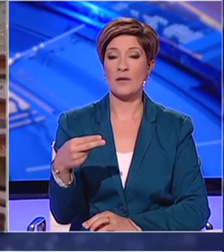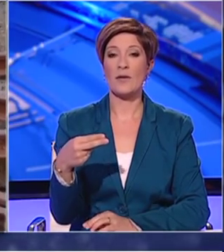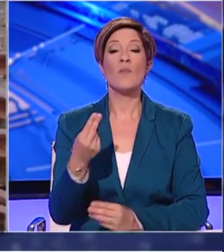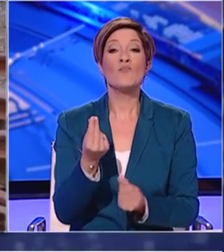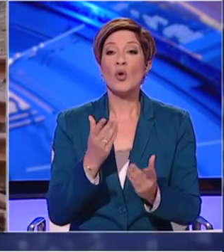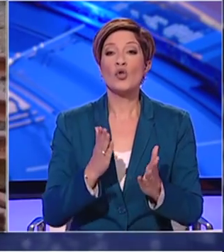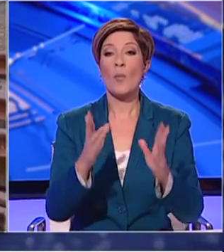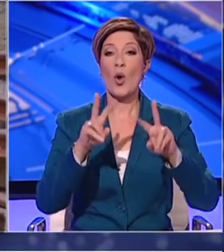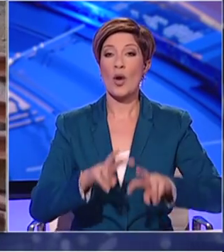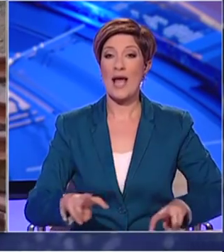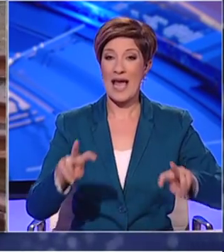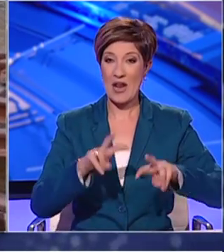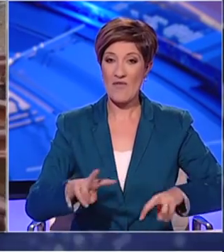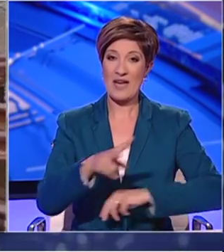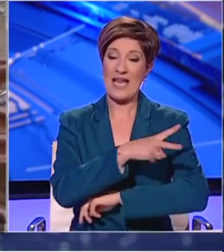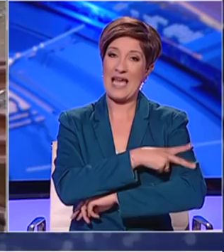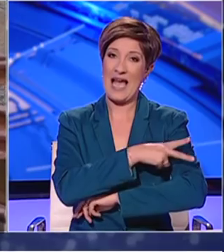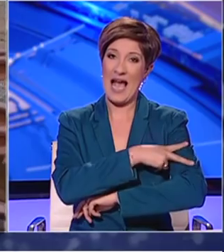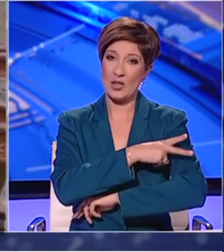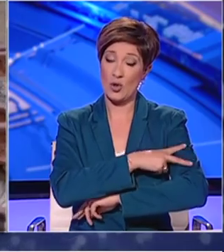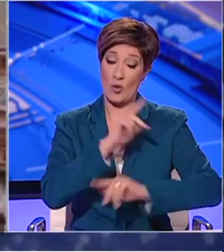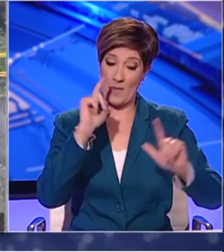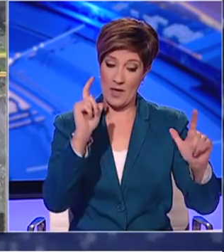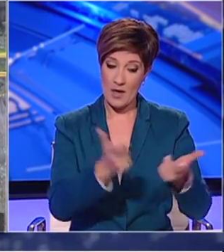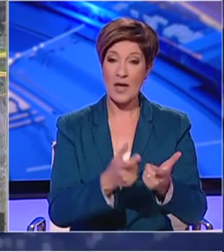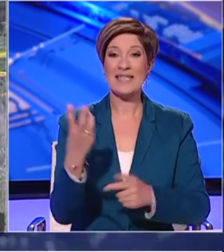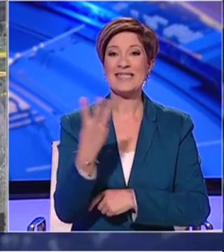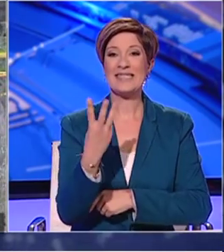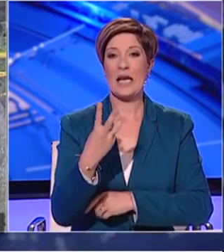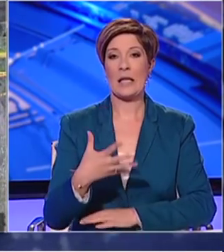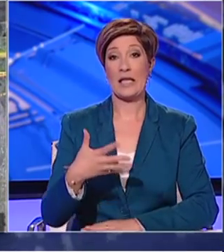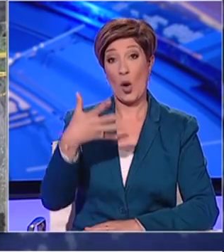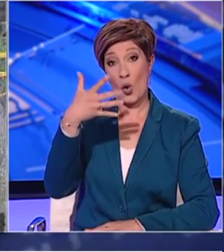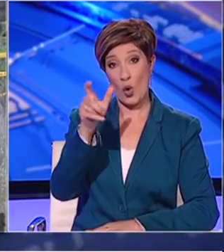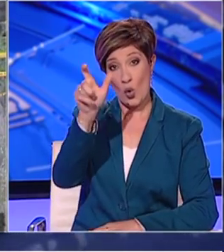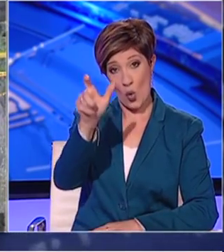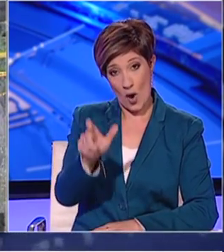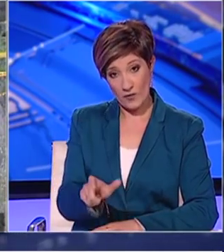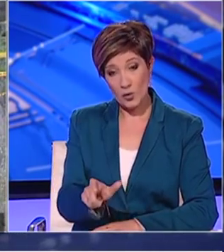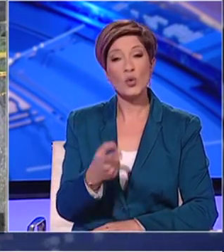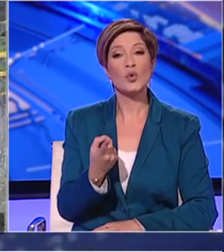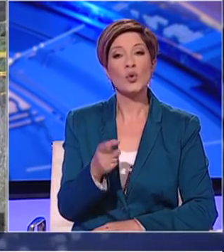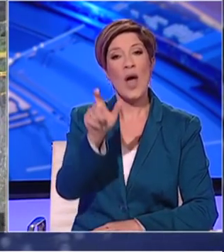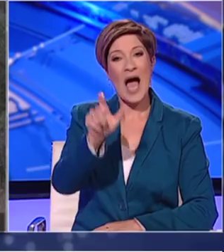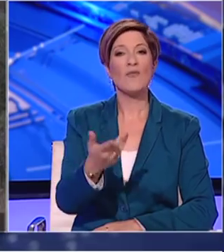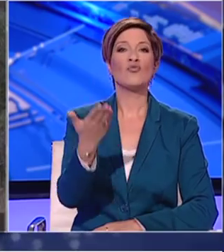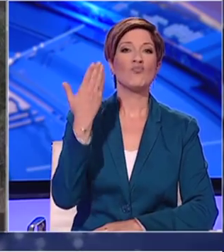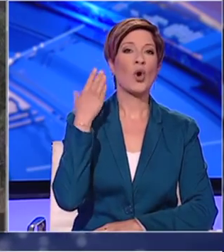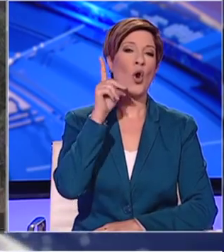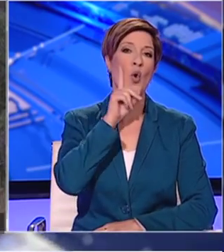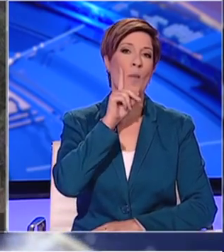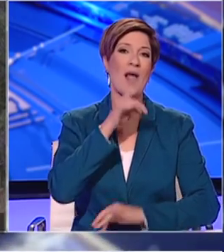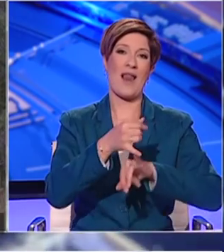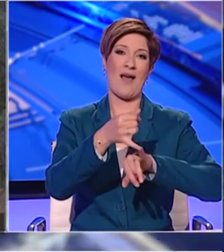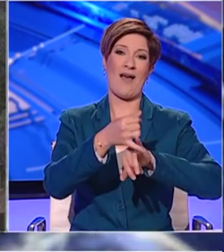την πορεία των ερευνών, η αστυνομία προχώρησε στην σύλληψη 33χρονου. Πρόκειται για τον πρώην